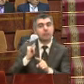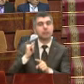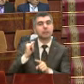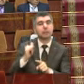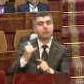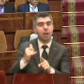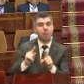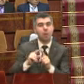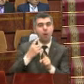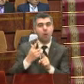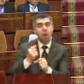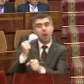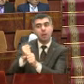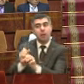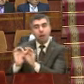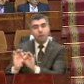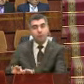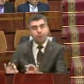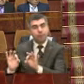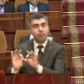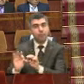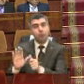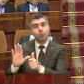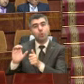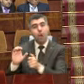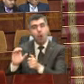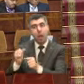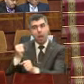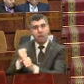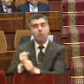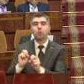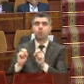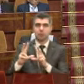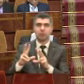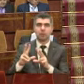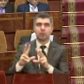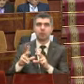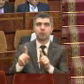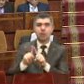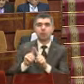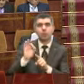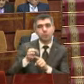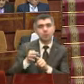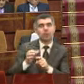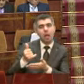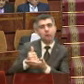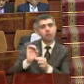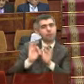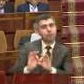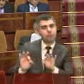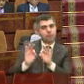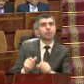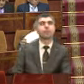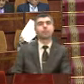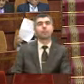في الوقت اللي هو كيكون محتاج. الا فات المده ديال 6 شهور ولقى واحد العام بعد، راه كيبقى ما عنده حتى معنى. المسألة الثانية هو أن من